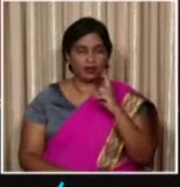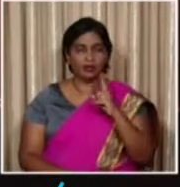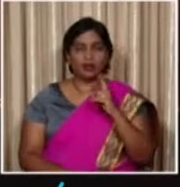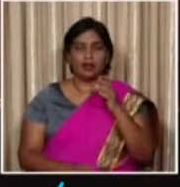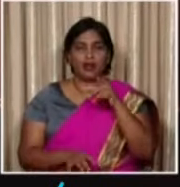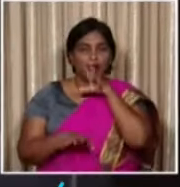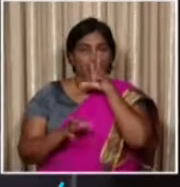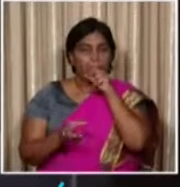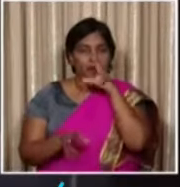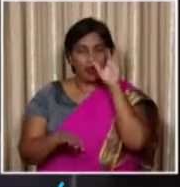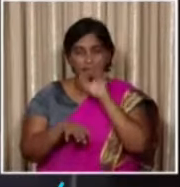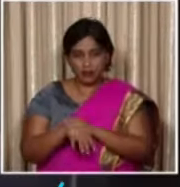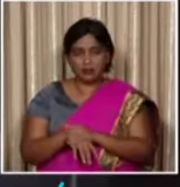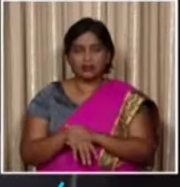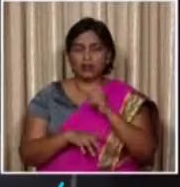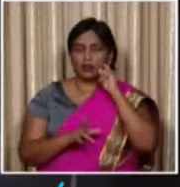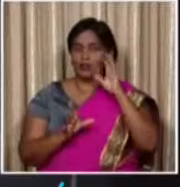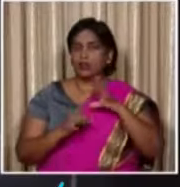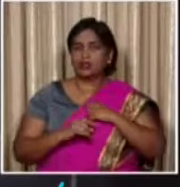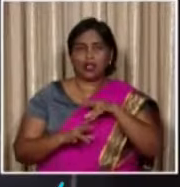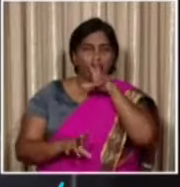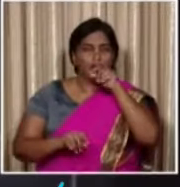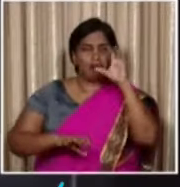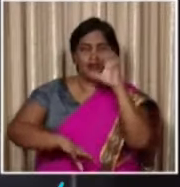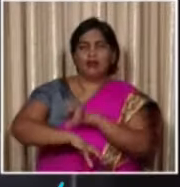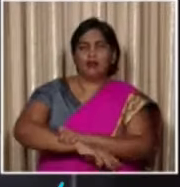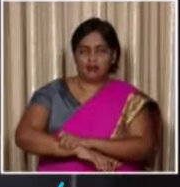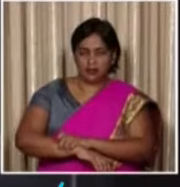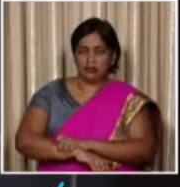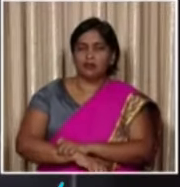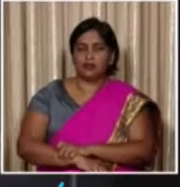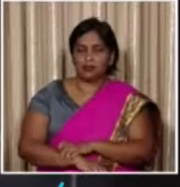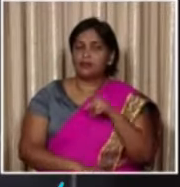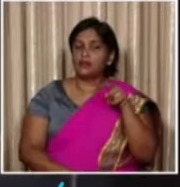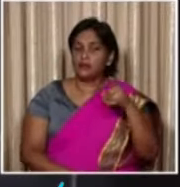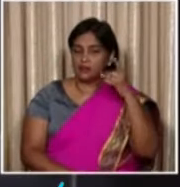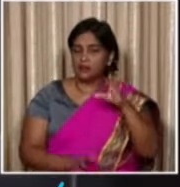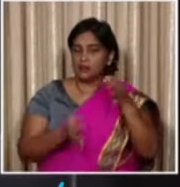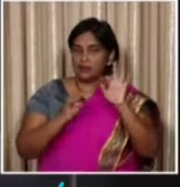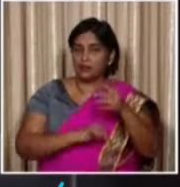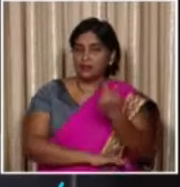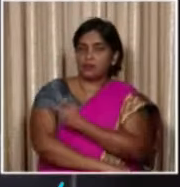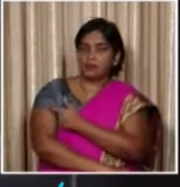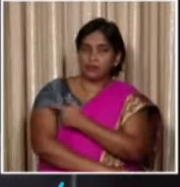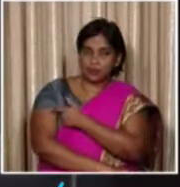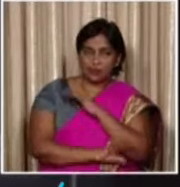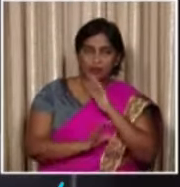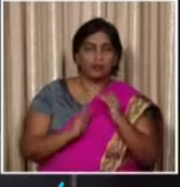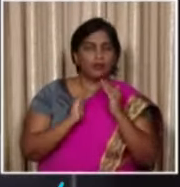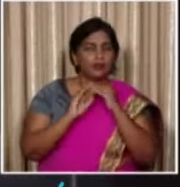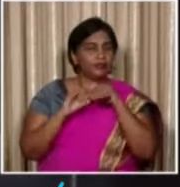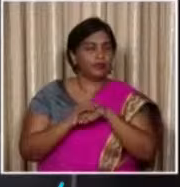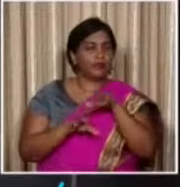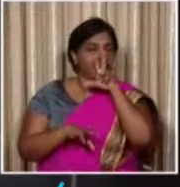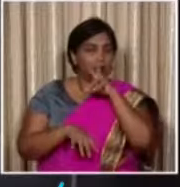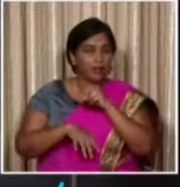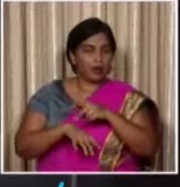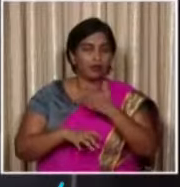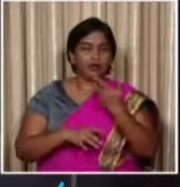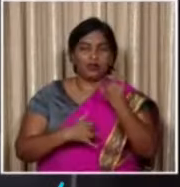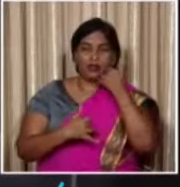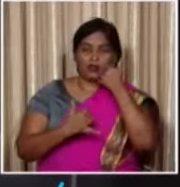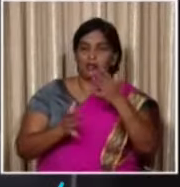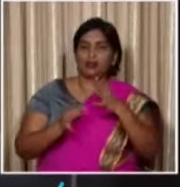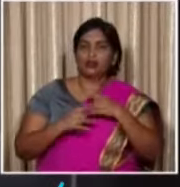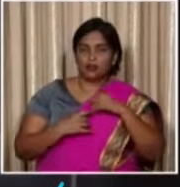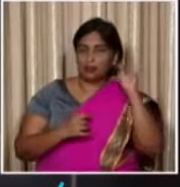බීතිකාව ප්‍රධාන වශයෙන් මිනිසාට වැළඳෙන්නේ ආයාලන සුනකින්ගෙන් වන අතර ඒ නිසිලස එන්නත්කරණය කරන ලද ගුහාසිත සුනකින්ගේ ජල බීතිකාව වැළඳුන